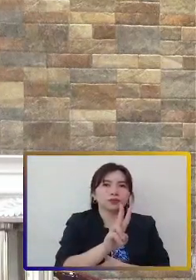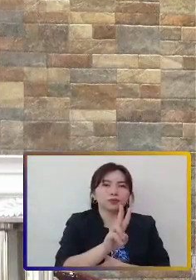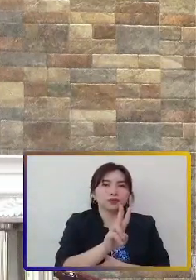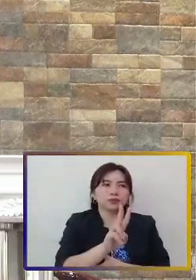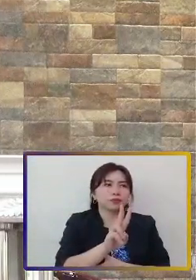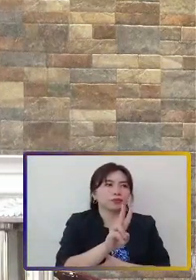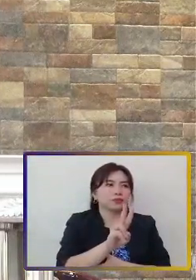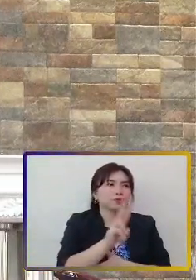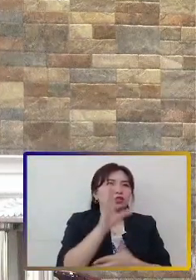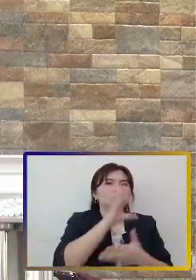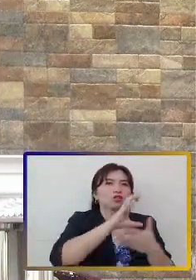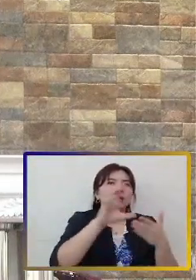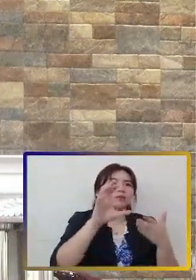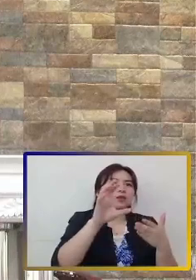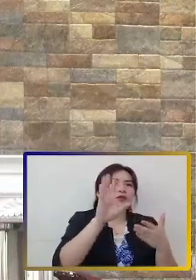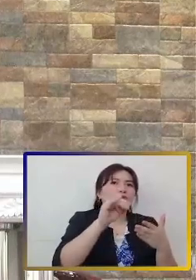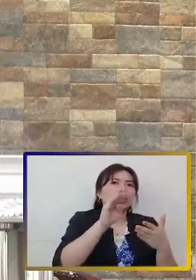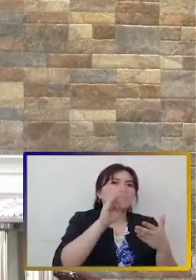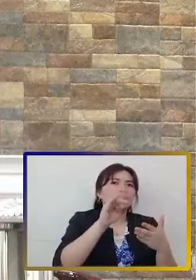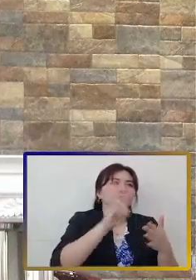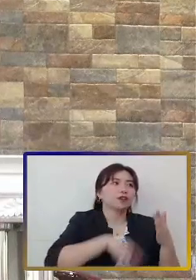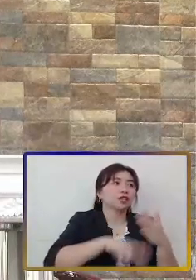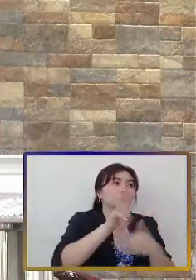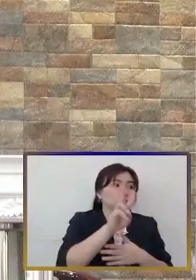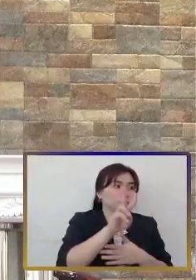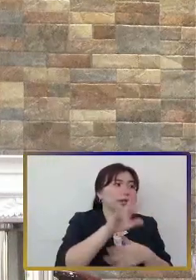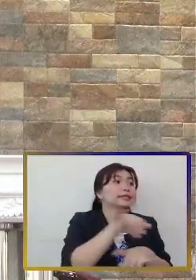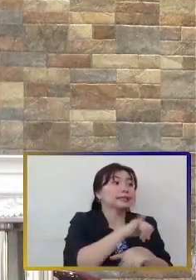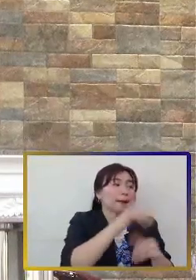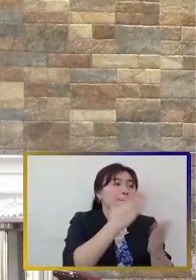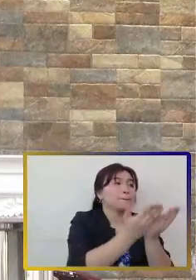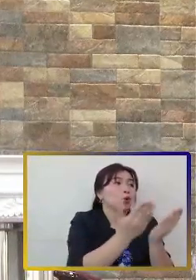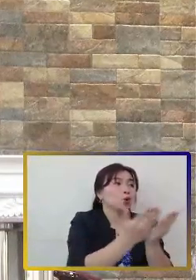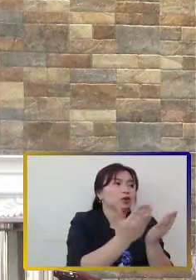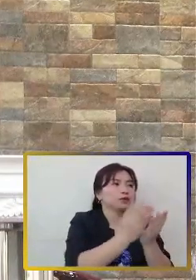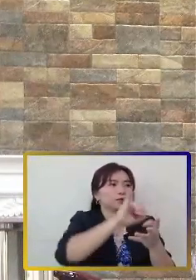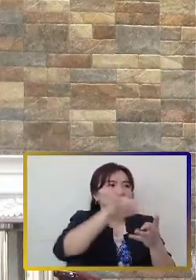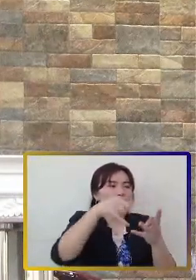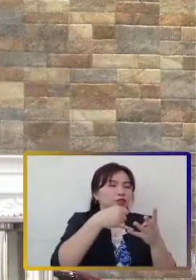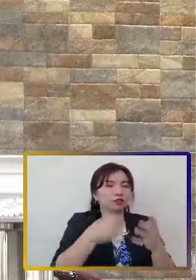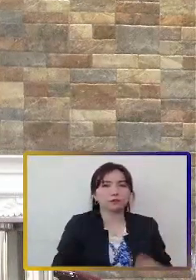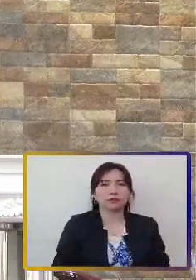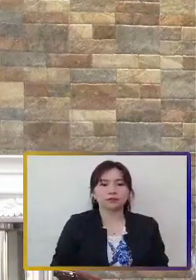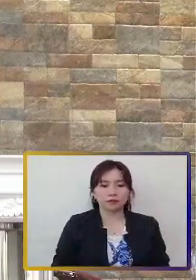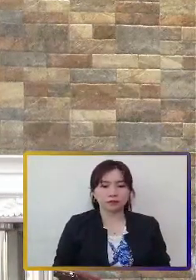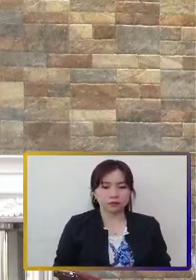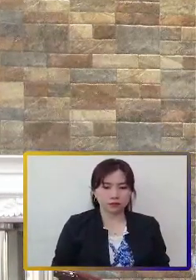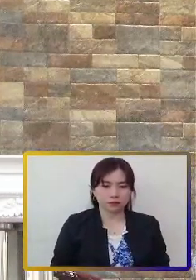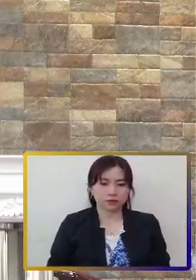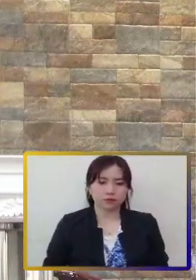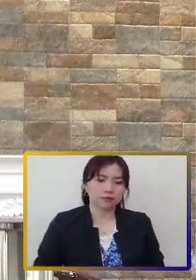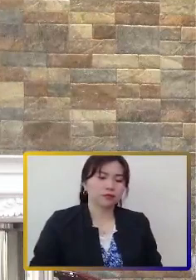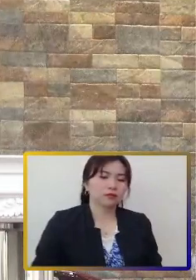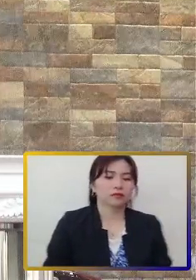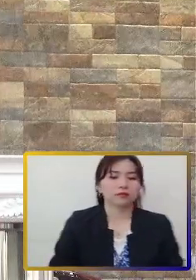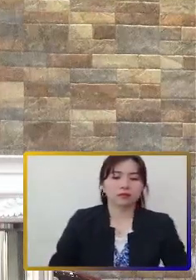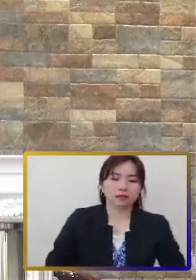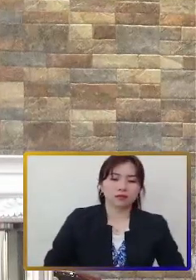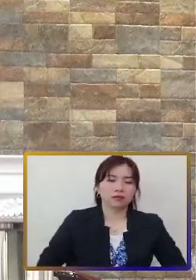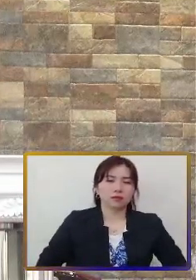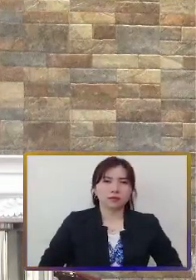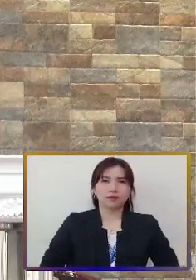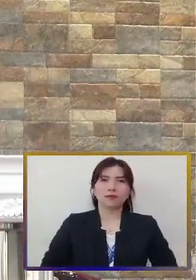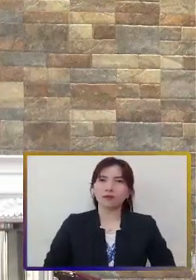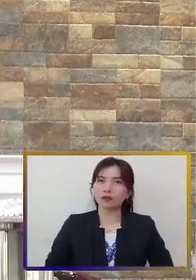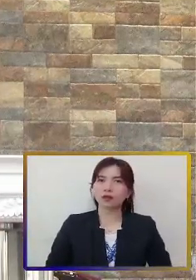Tingan niyo po mga kapatid ang sabi ng Bibliya this in this passage mga kapatid Before I read this this will give us